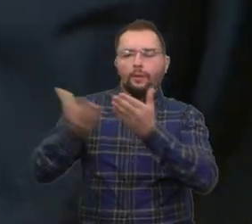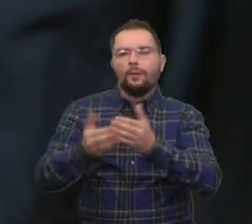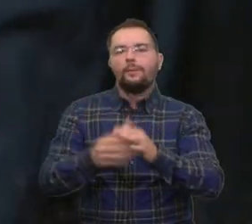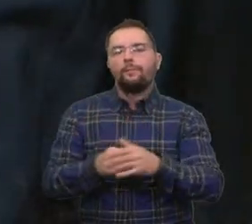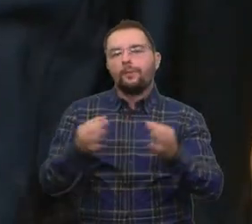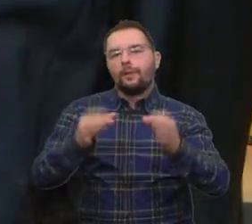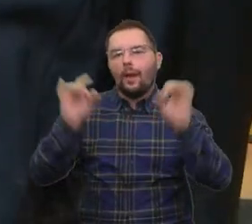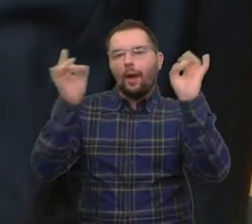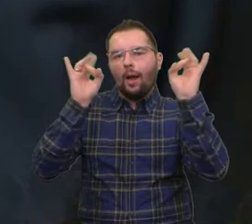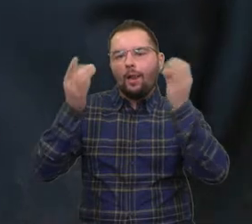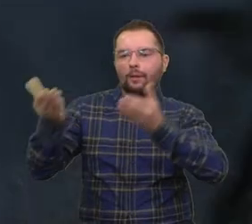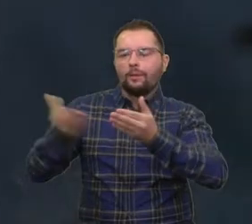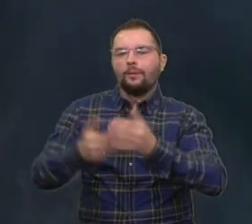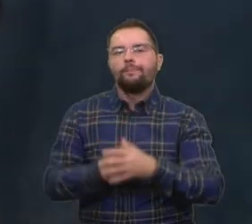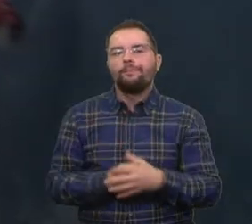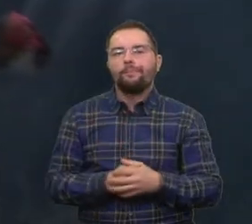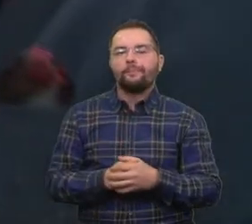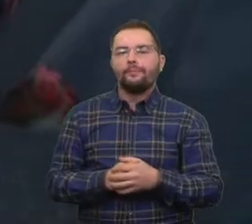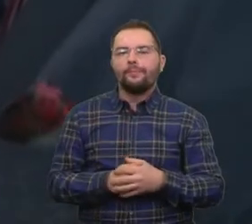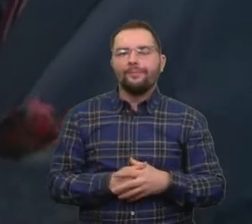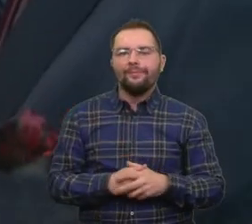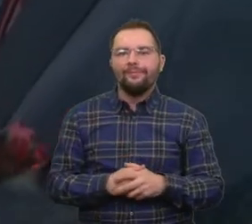gali.